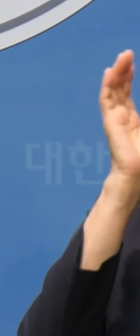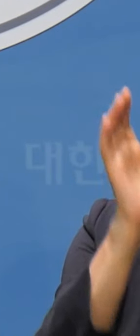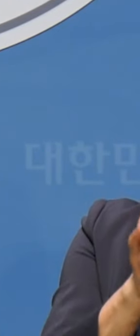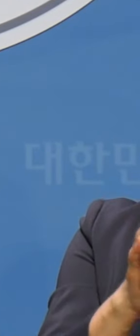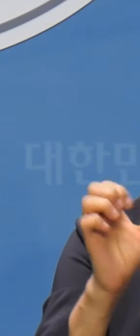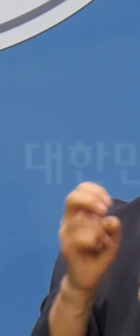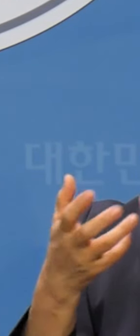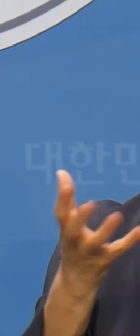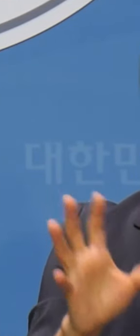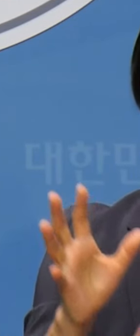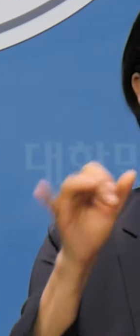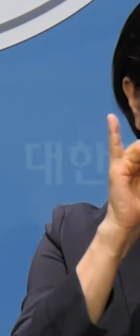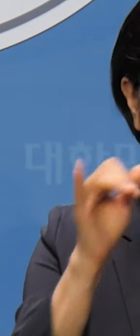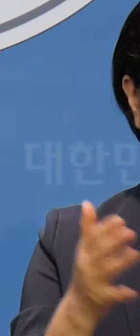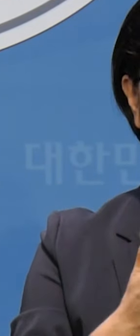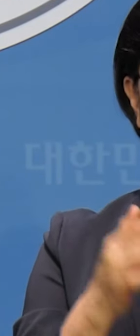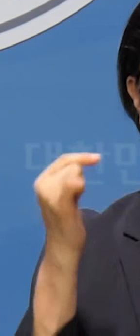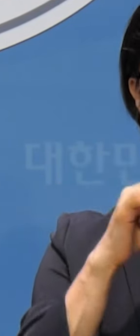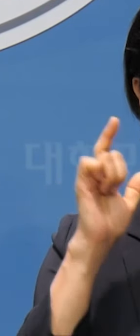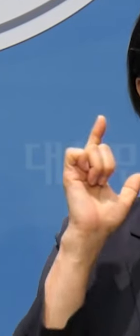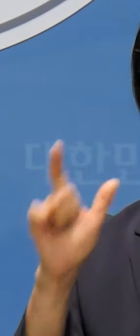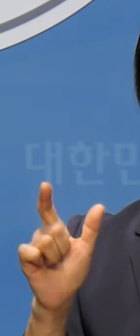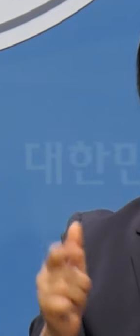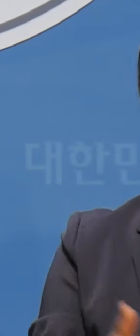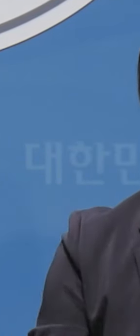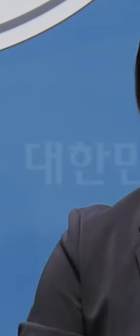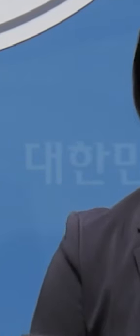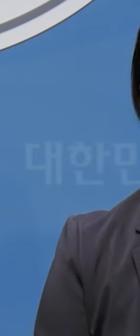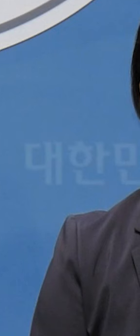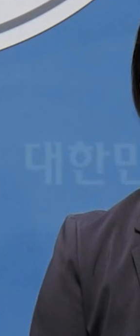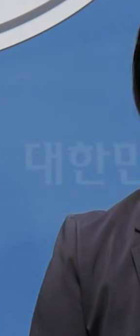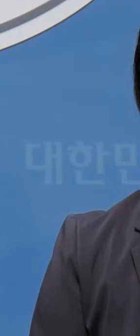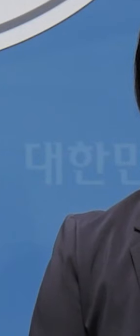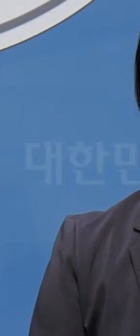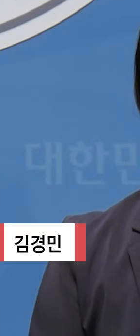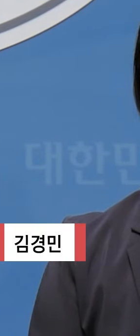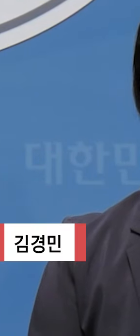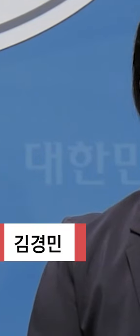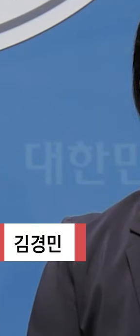정부 여당에 있음을 엄중 경고하는 바입니다.